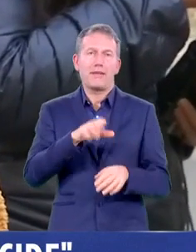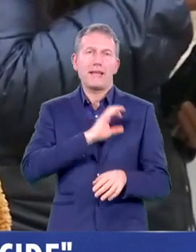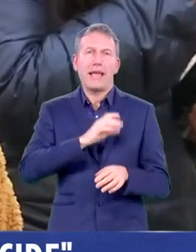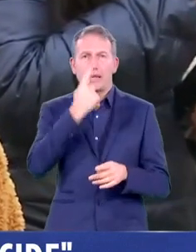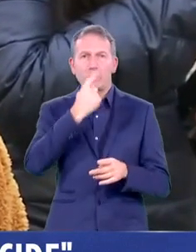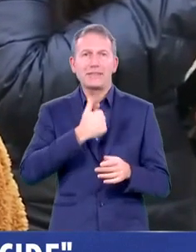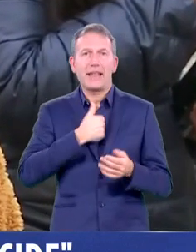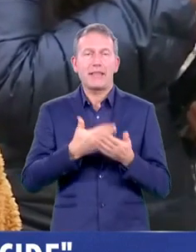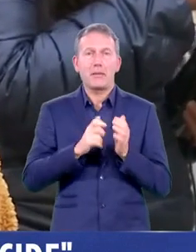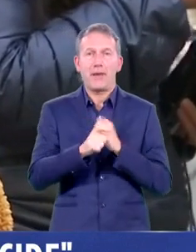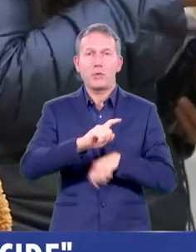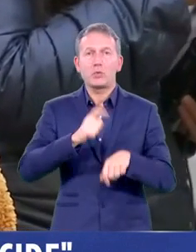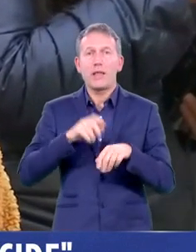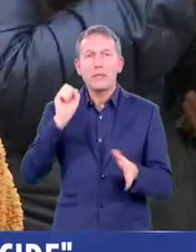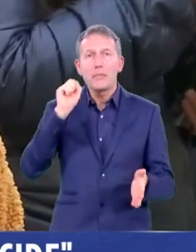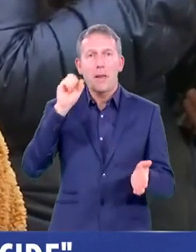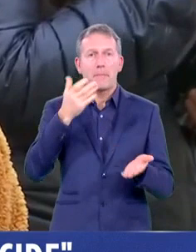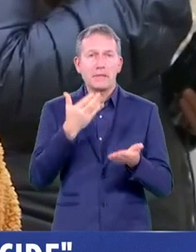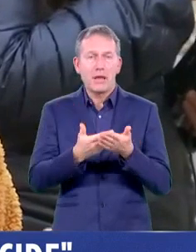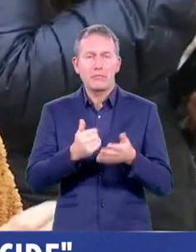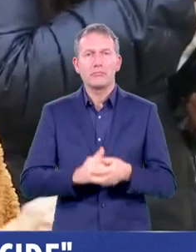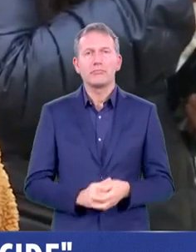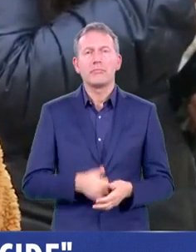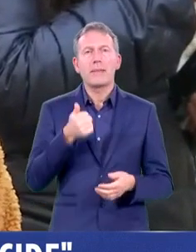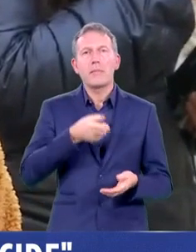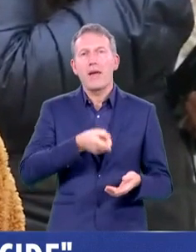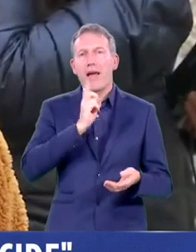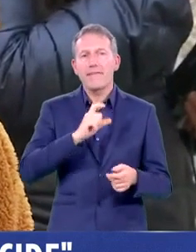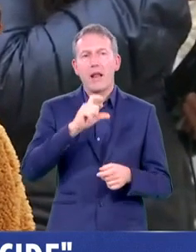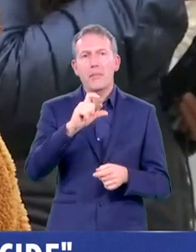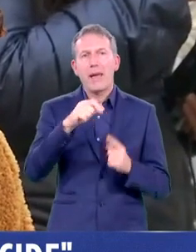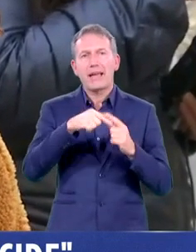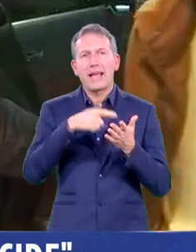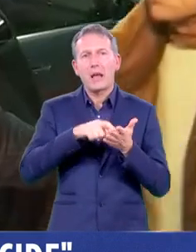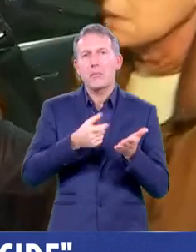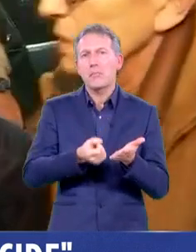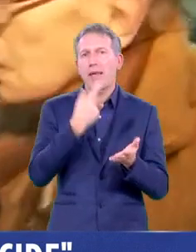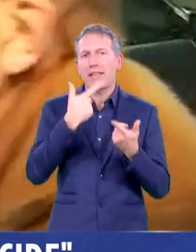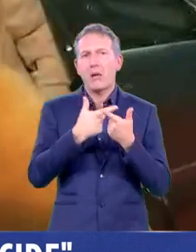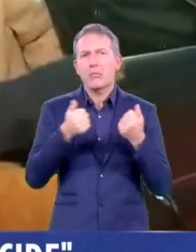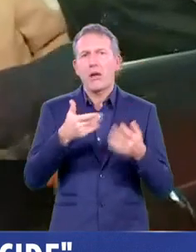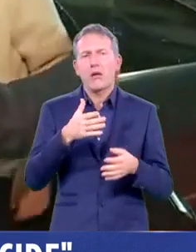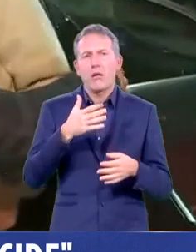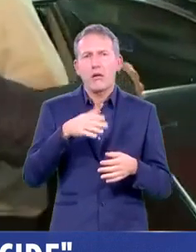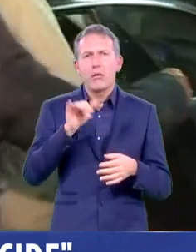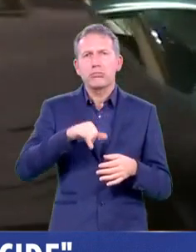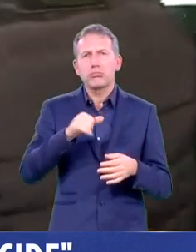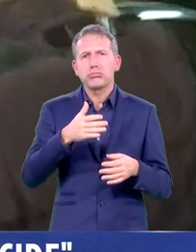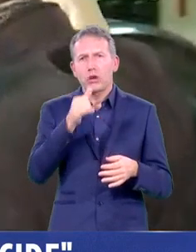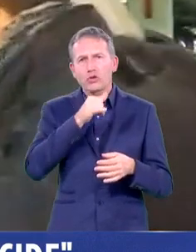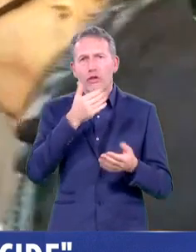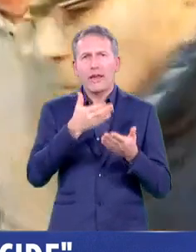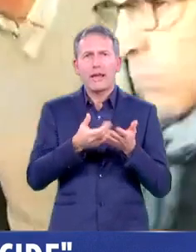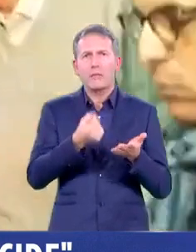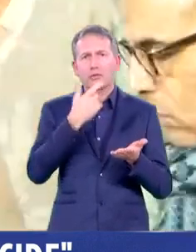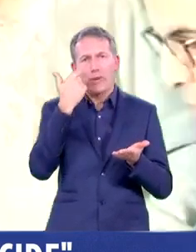suicide immédiatement. Quand elle a su ça, elle a avalé un paquet de médicaments, de cochonneries, de je